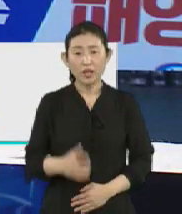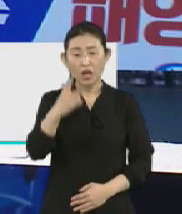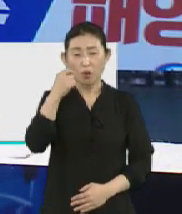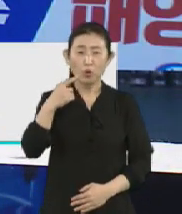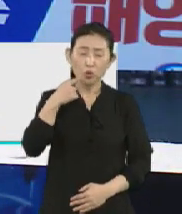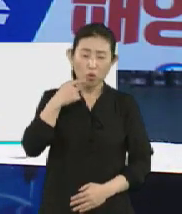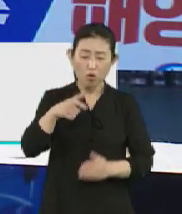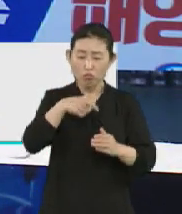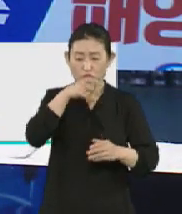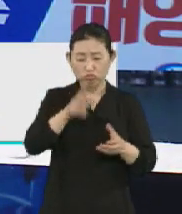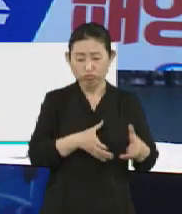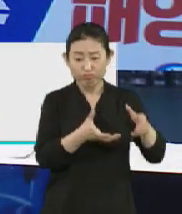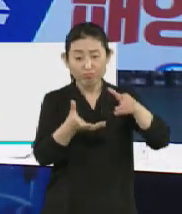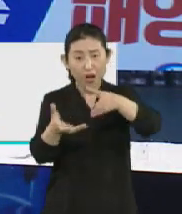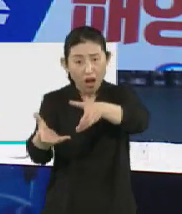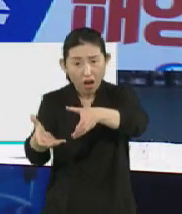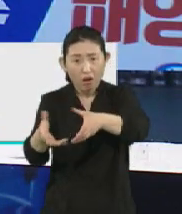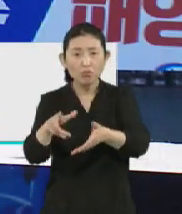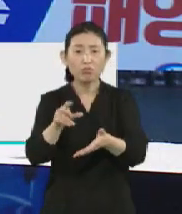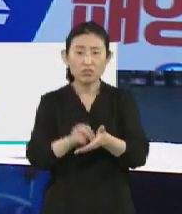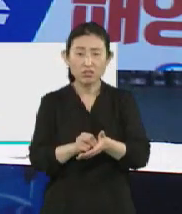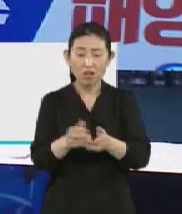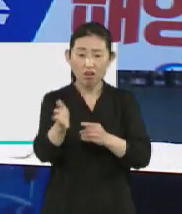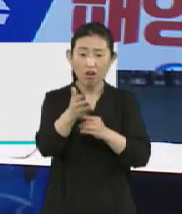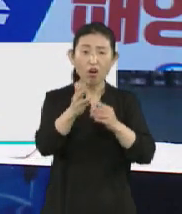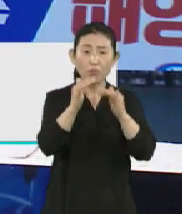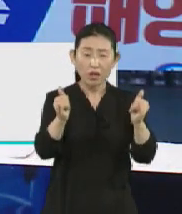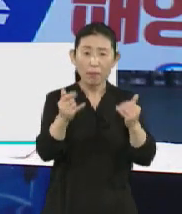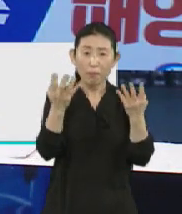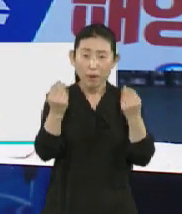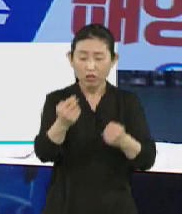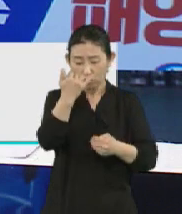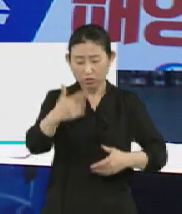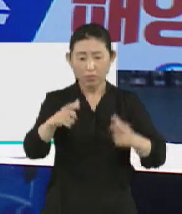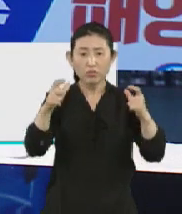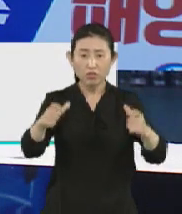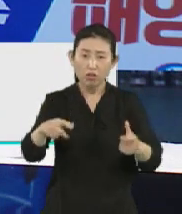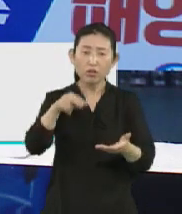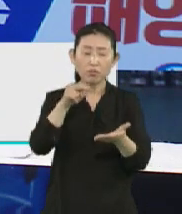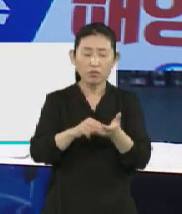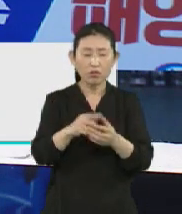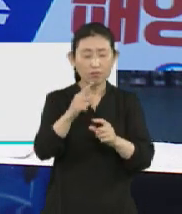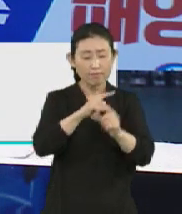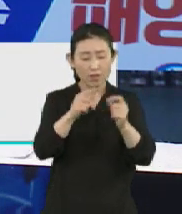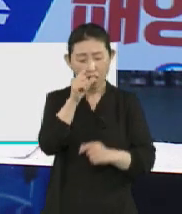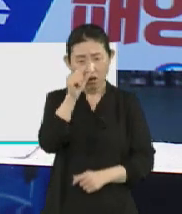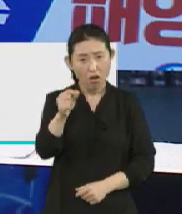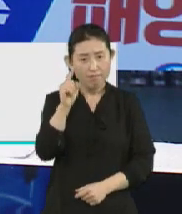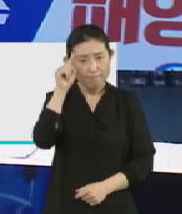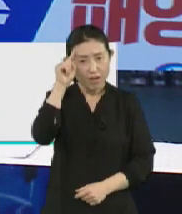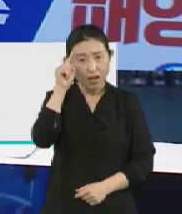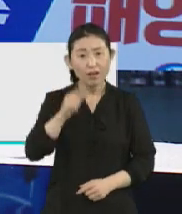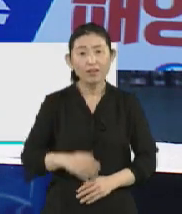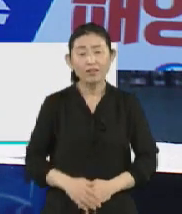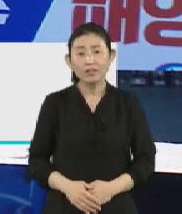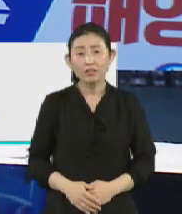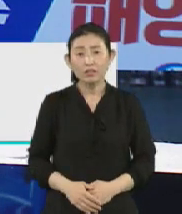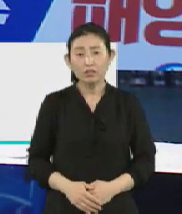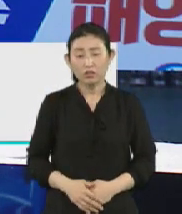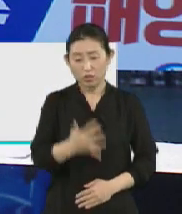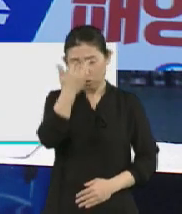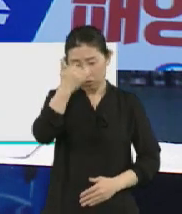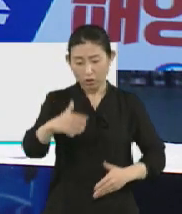일본 원전 오염수 방류 문제, 어업 인구가 많은 충남도 입장에서는 더 민감할 수밖에 없는데요.